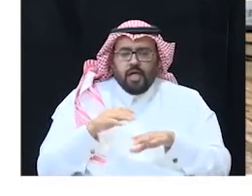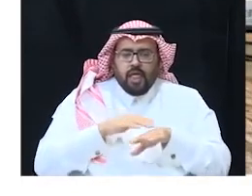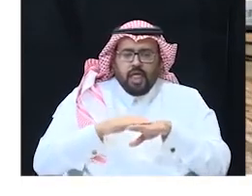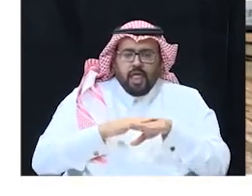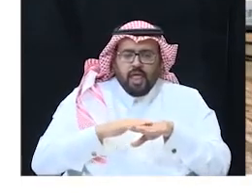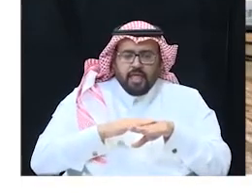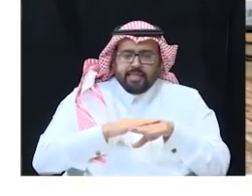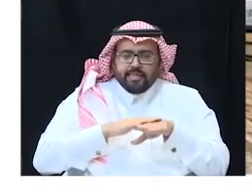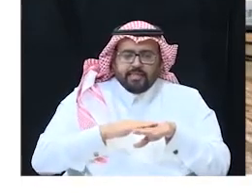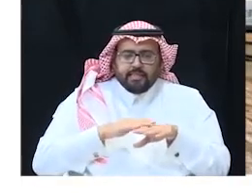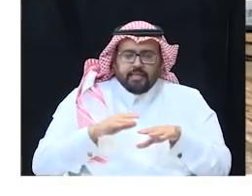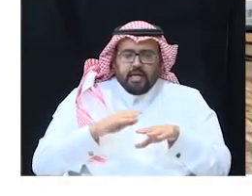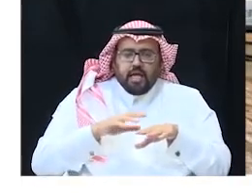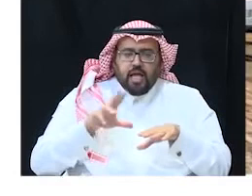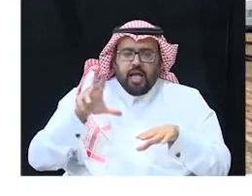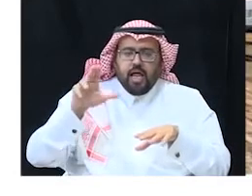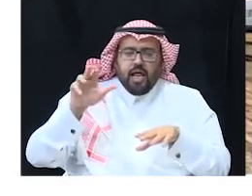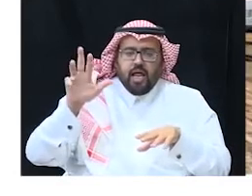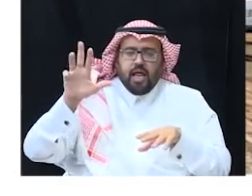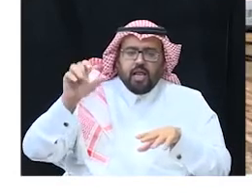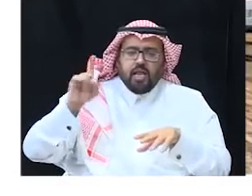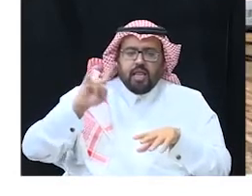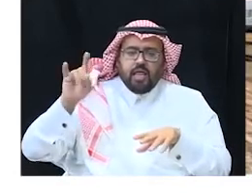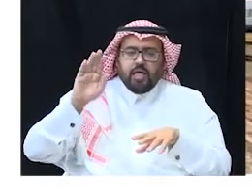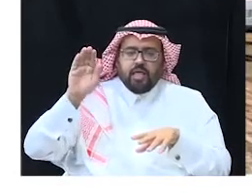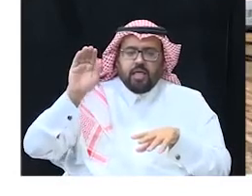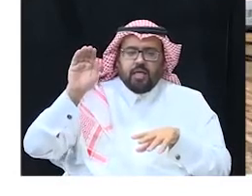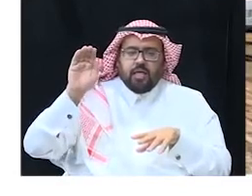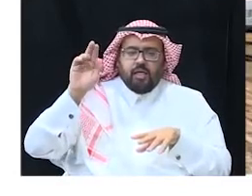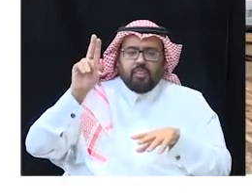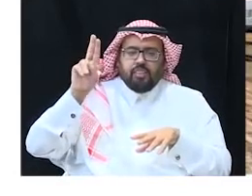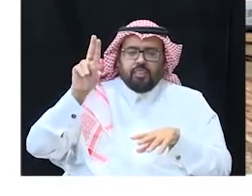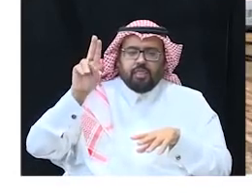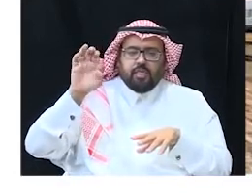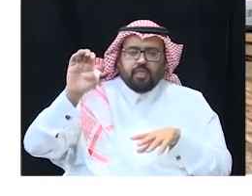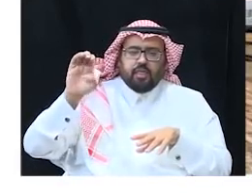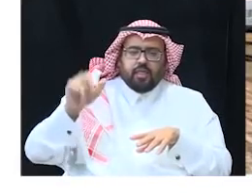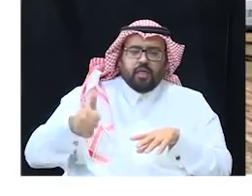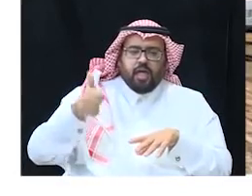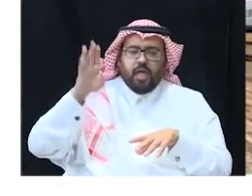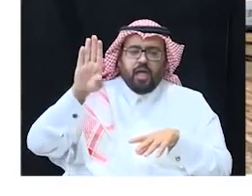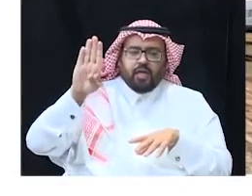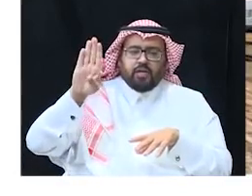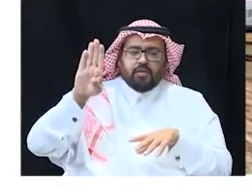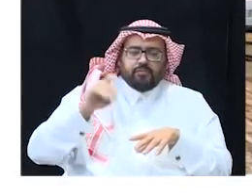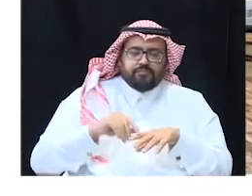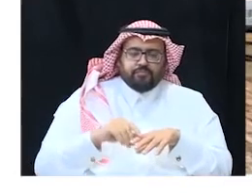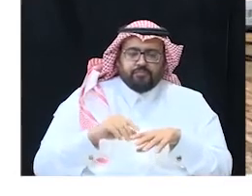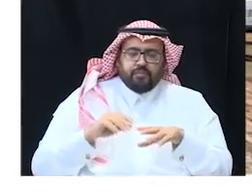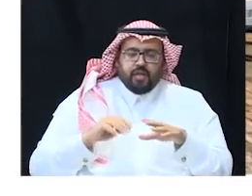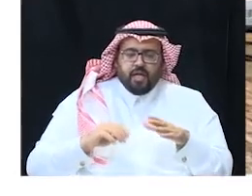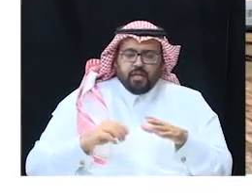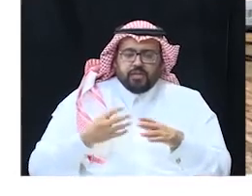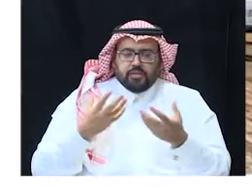تليها: الاحتكاك قوة تقلل من سرعة الأجسام المتحركة.